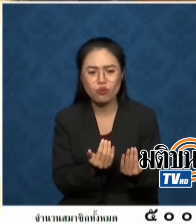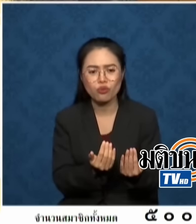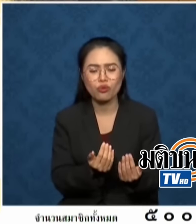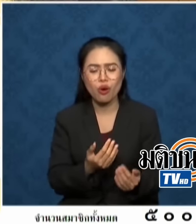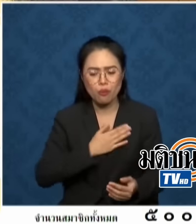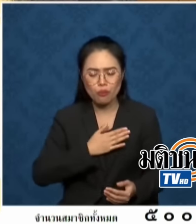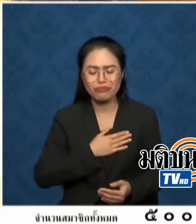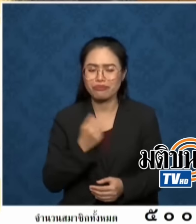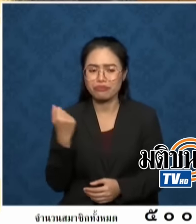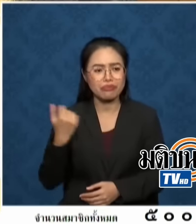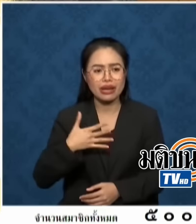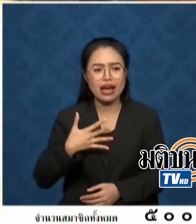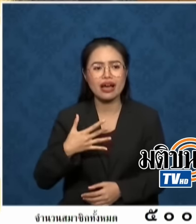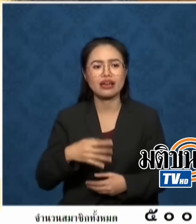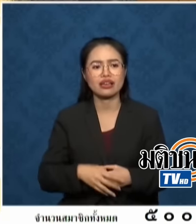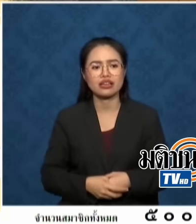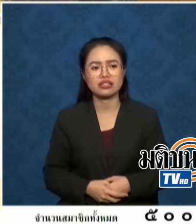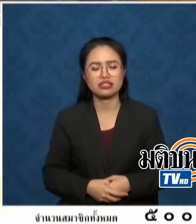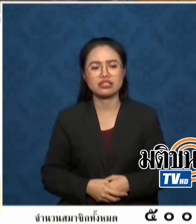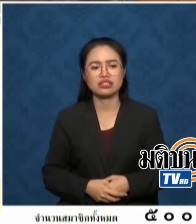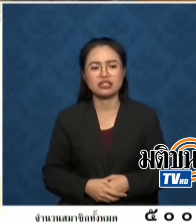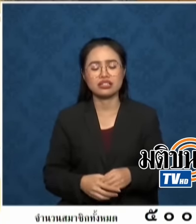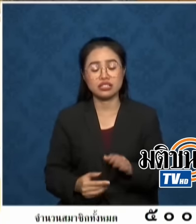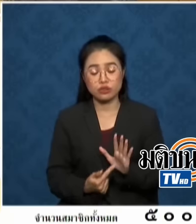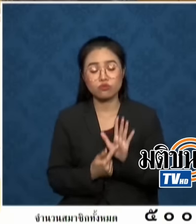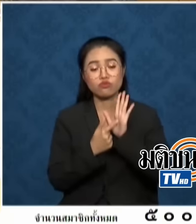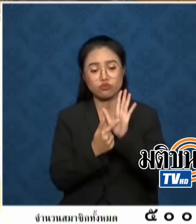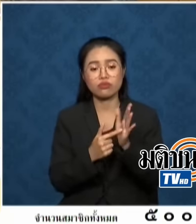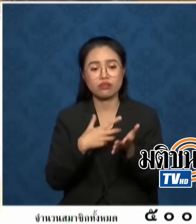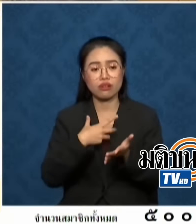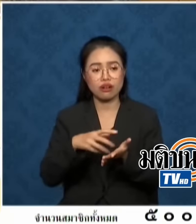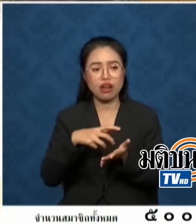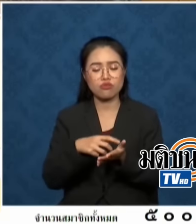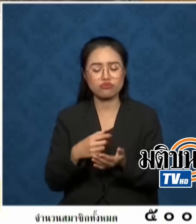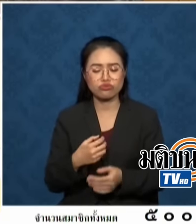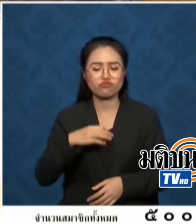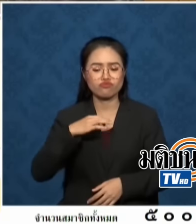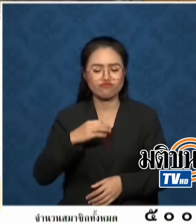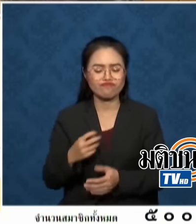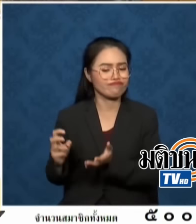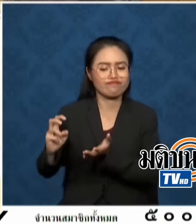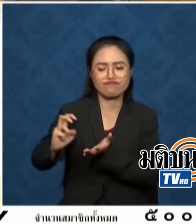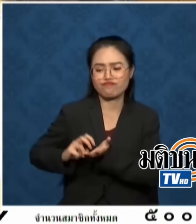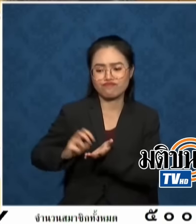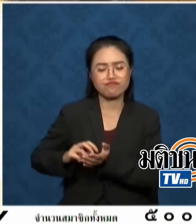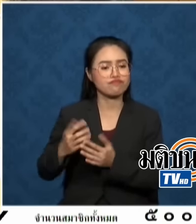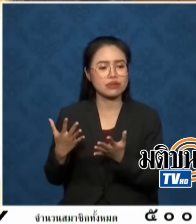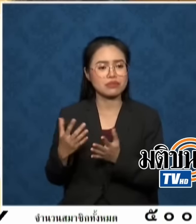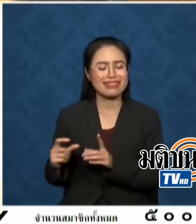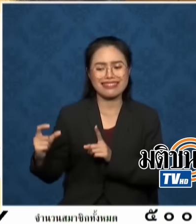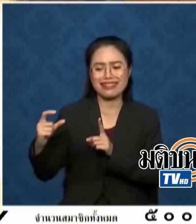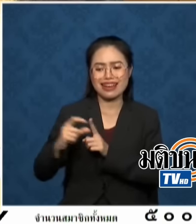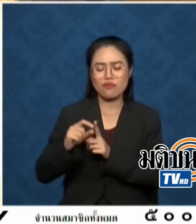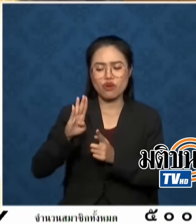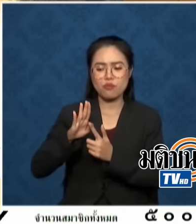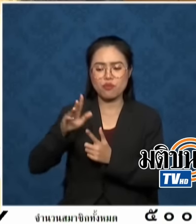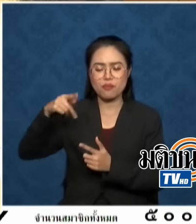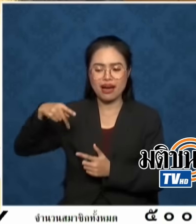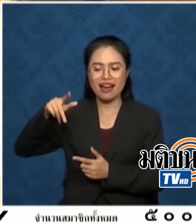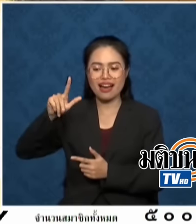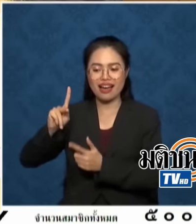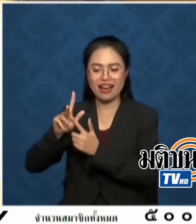ได้นี่คือตัวอย่างของการไม่ถูกรองรับด้วยคำว่าบุพการี